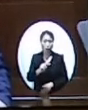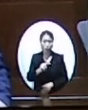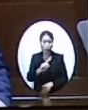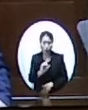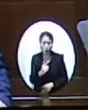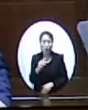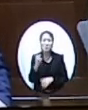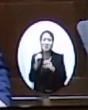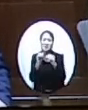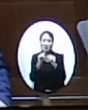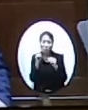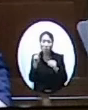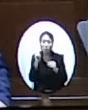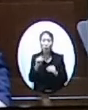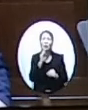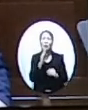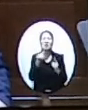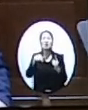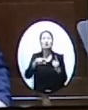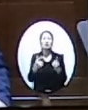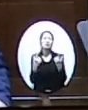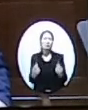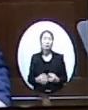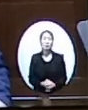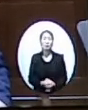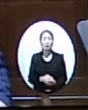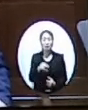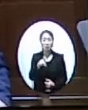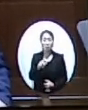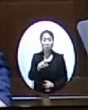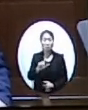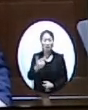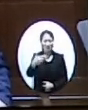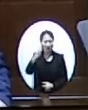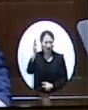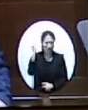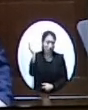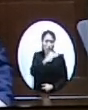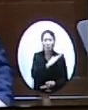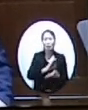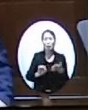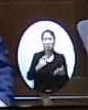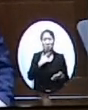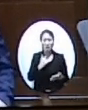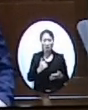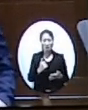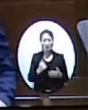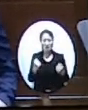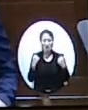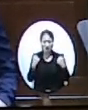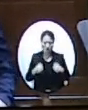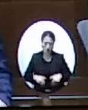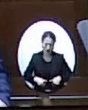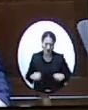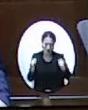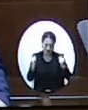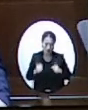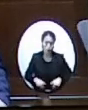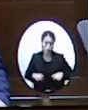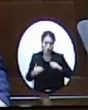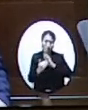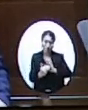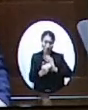미세먼지도 1분에 해당합니다. 성면은 5대부터 사용하시면 단열, 매열, 저변성이